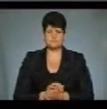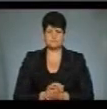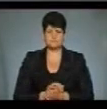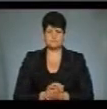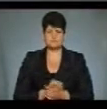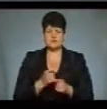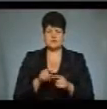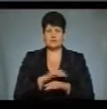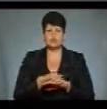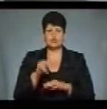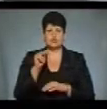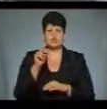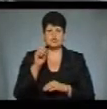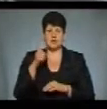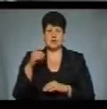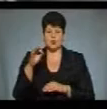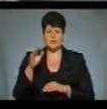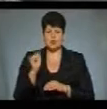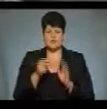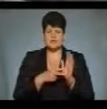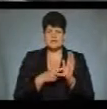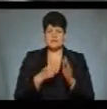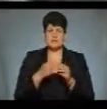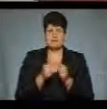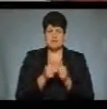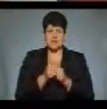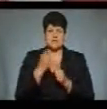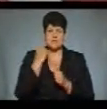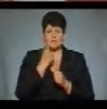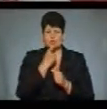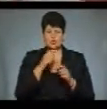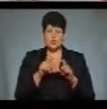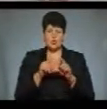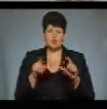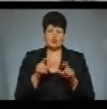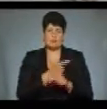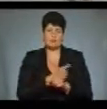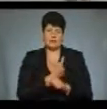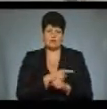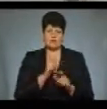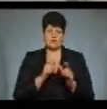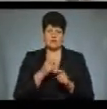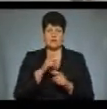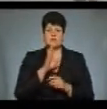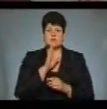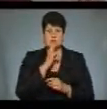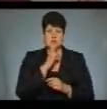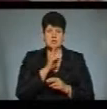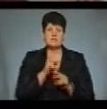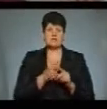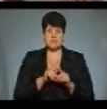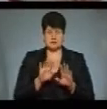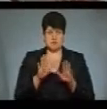Це вулиця Чехова, 7, поблизу стоматологічного корпусу медичного університету. Вікторія Шпак бачила, як це сталося. Я